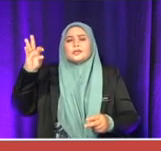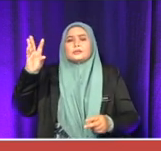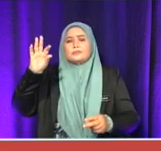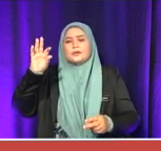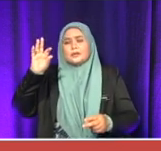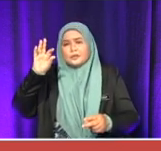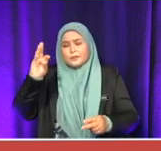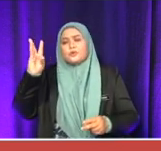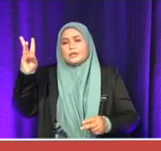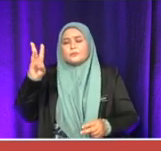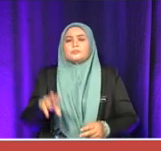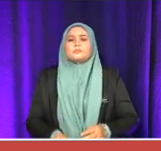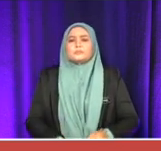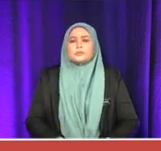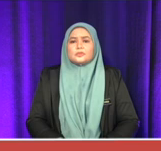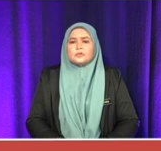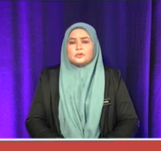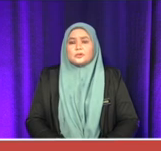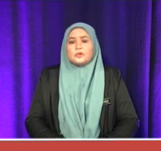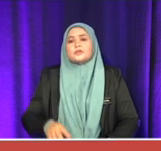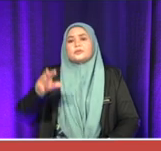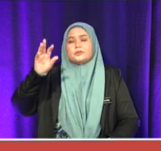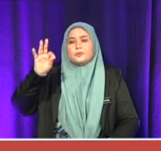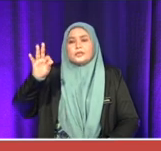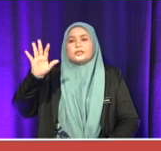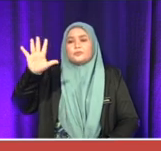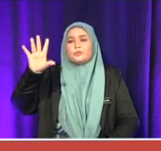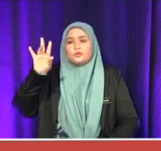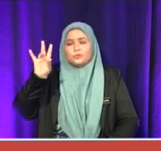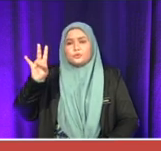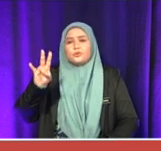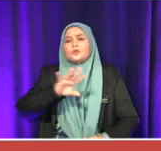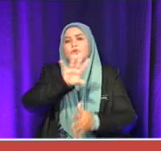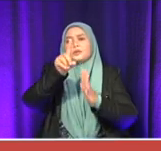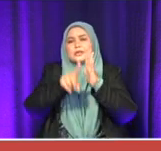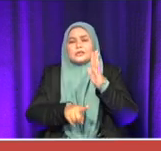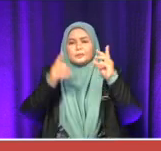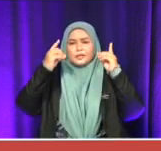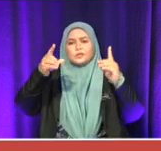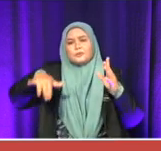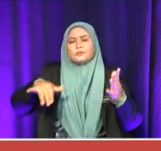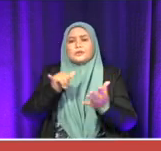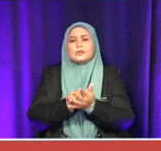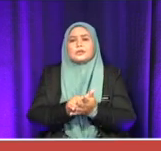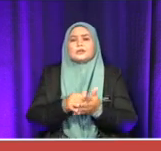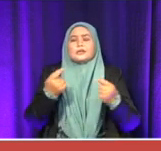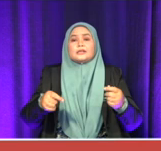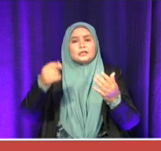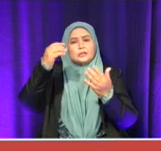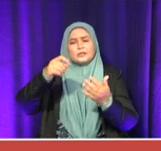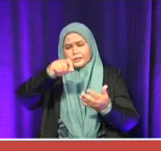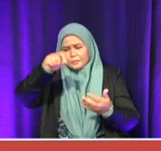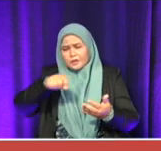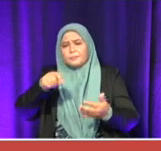ordinat pelajaran Pada tahun 1957 dan semua dasar pendidikan sebelumnya itu dalam pun disimak